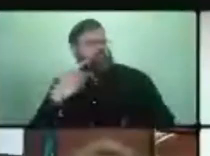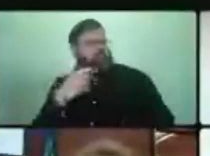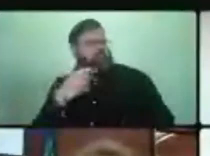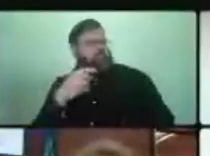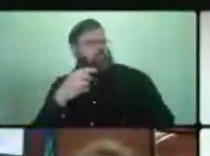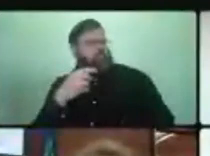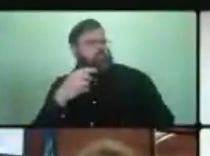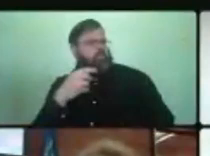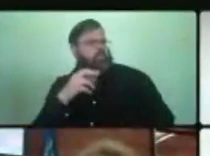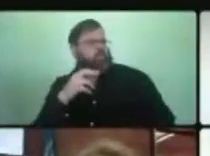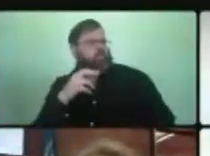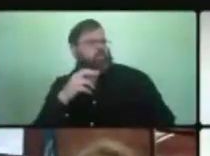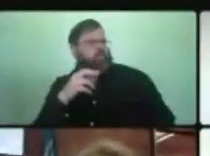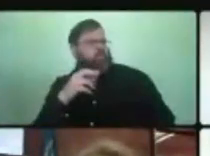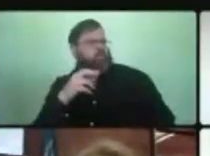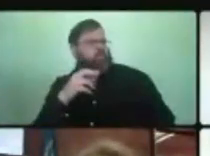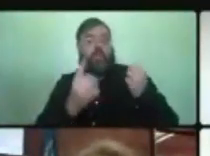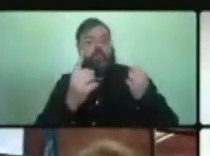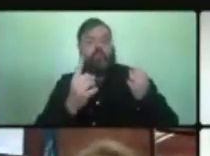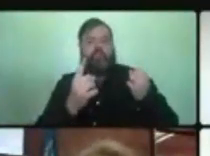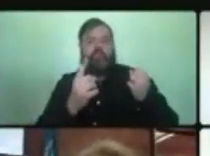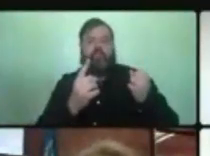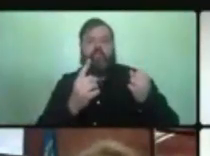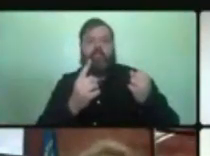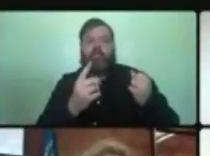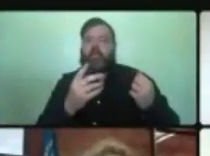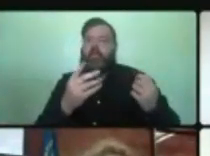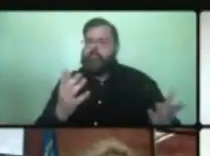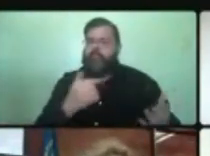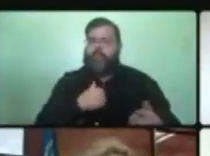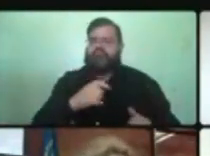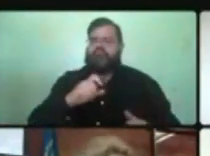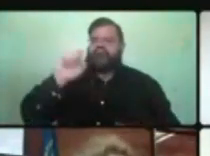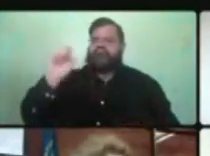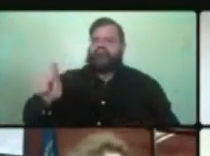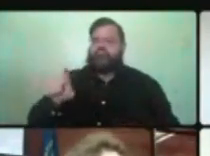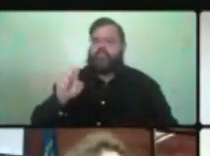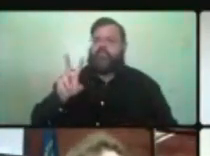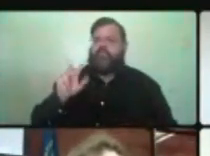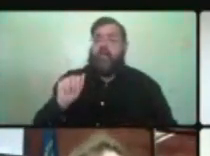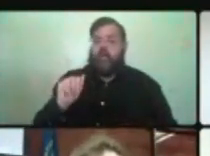mwenyekiti Porter. Asante kila mmoja wenu.